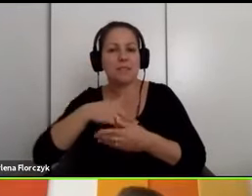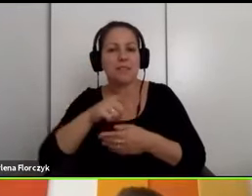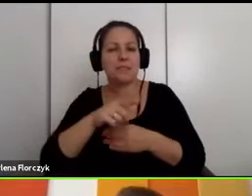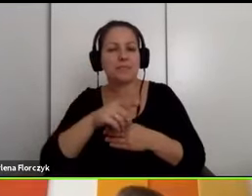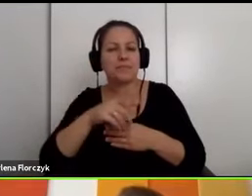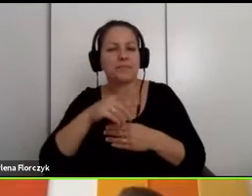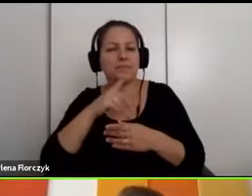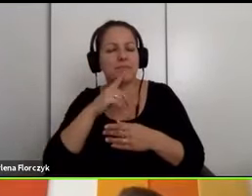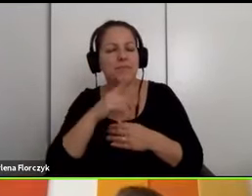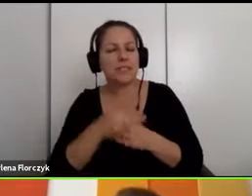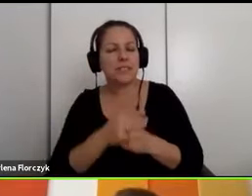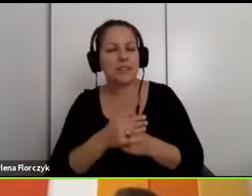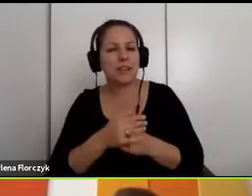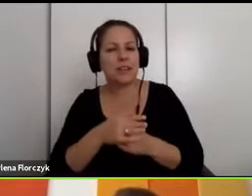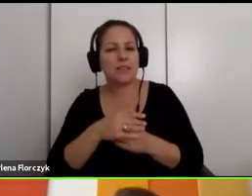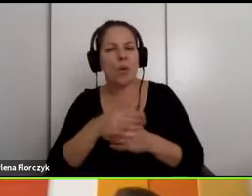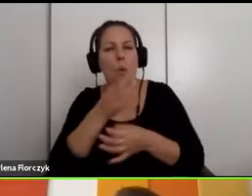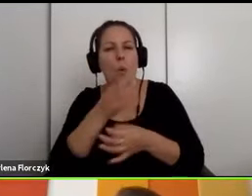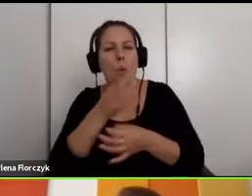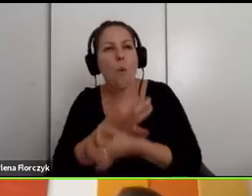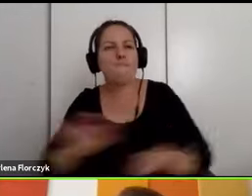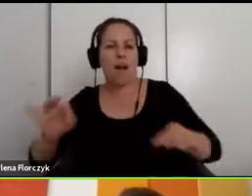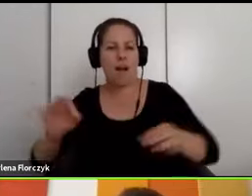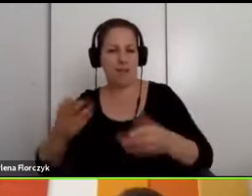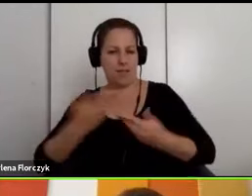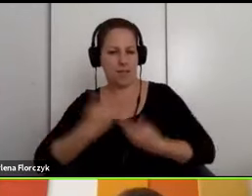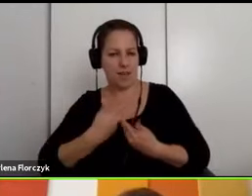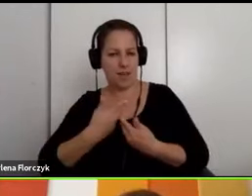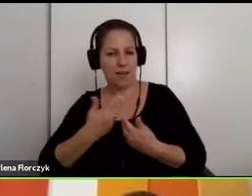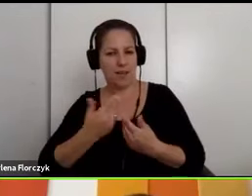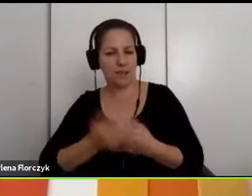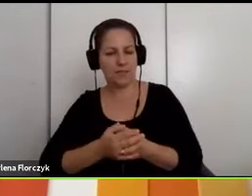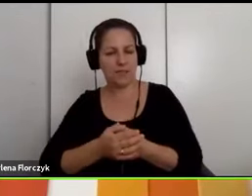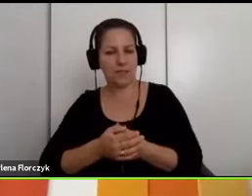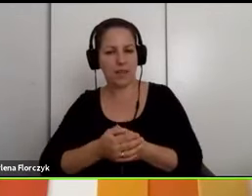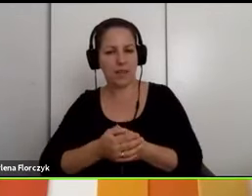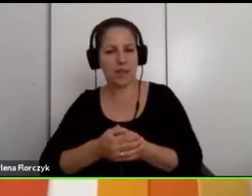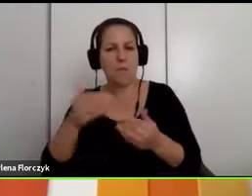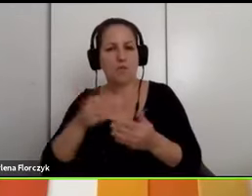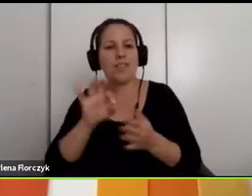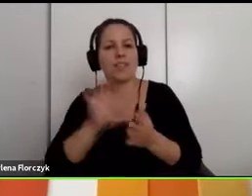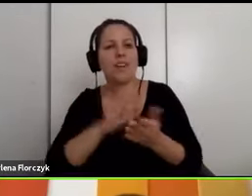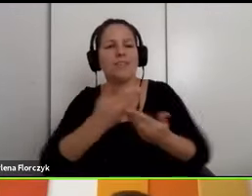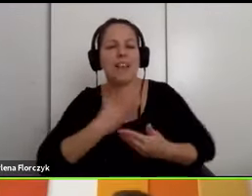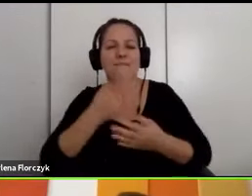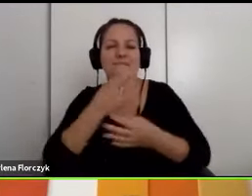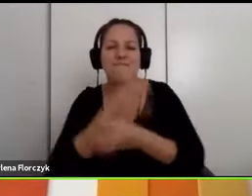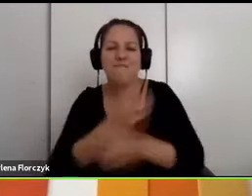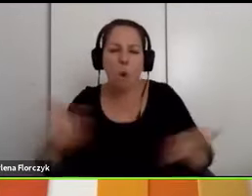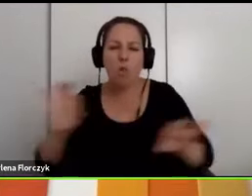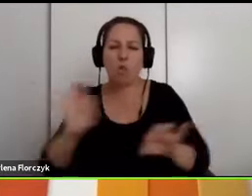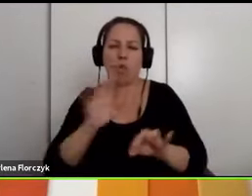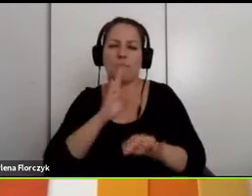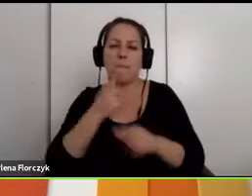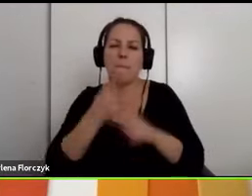jakiś taki uwalniający, że to jest, że może dać pewną wolność, może dać pewien jakiś taki,